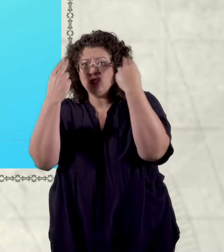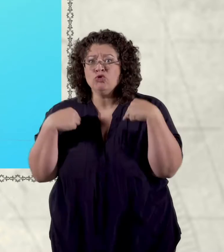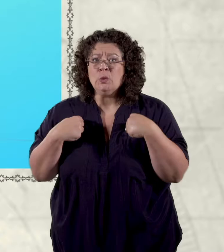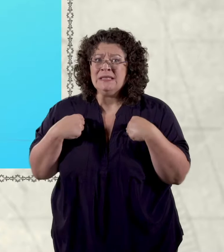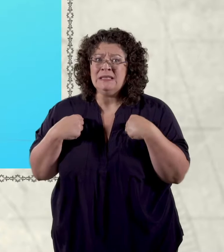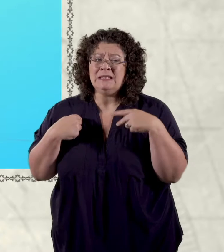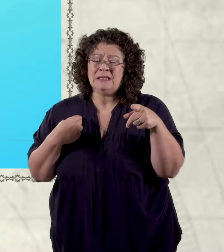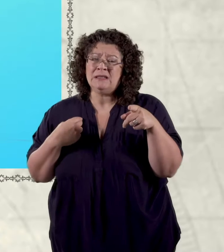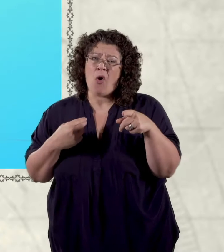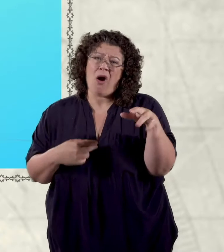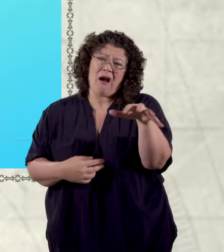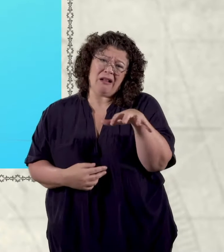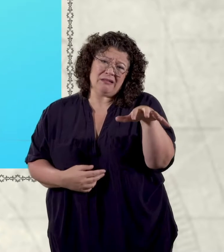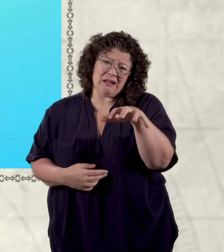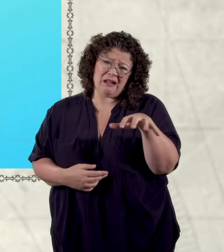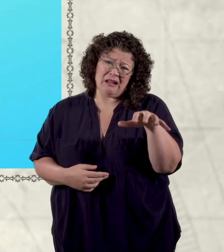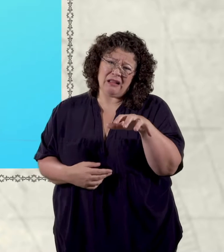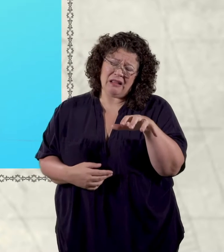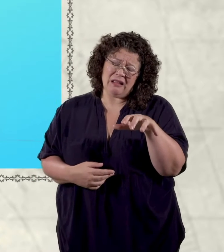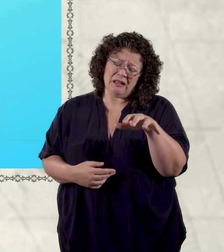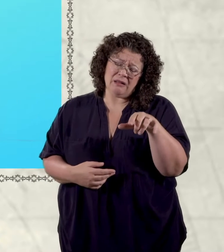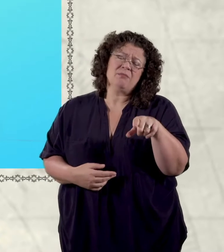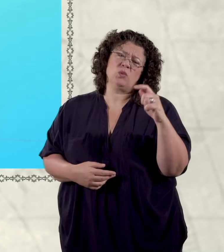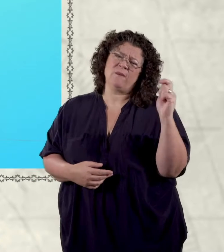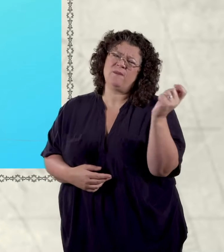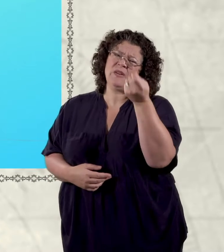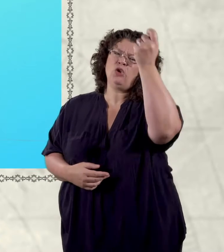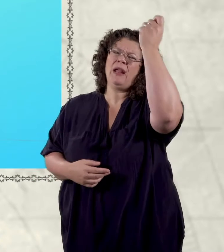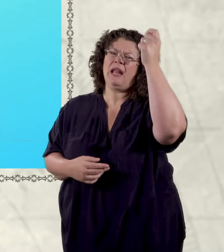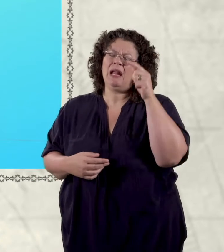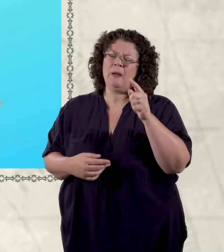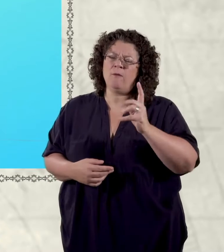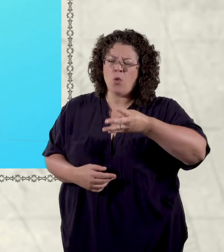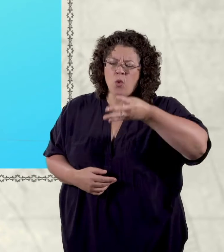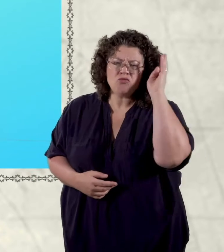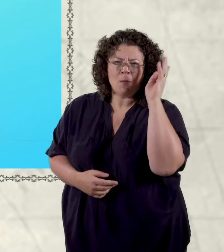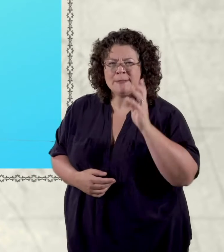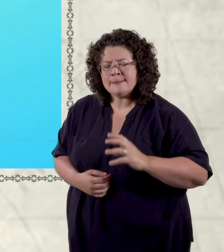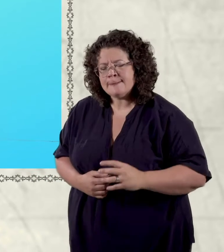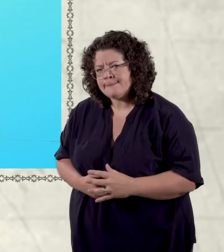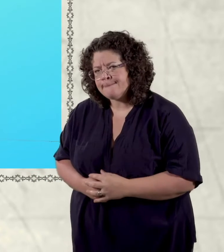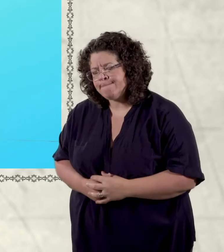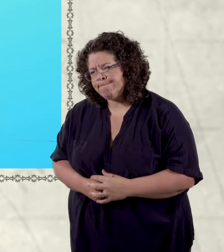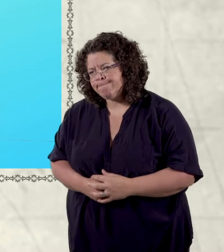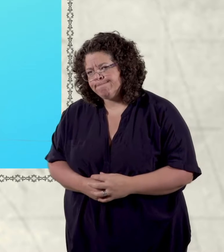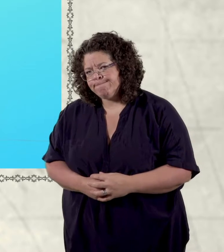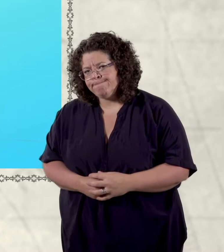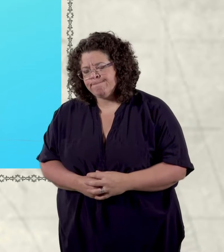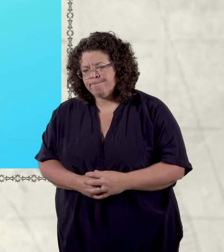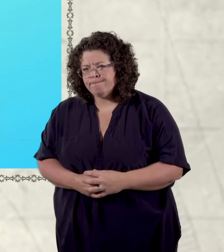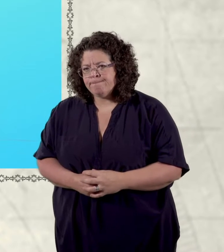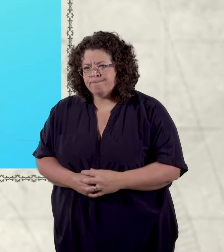a lladd rhan fwyaf o dderwyddon Ynys Môn. Roedd hon yn fuddugoliaeth